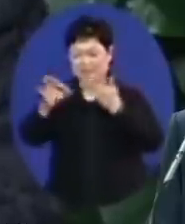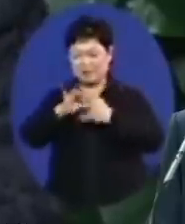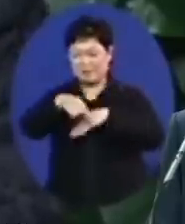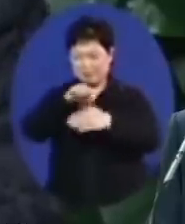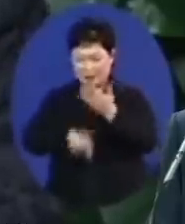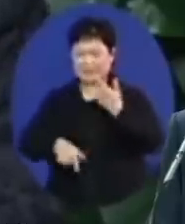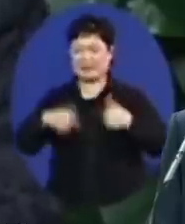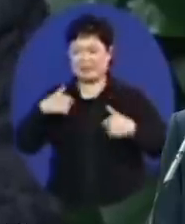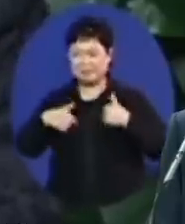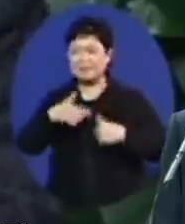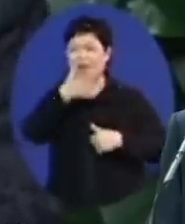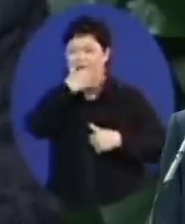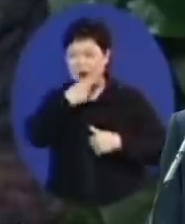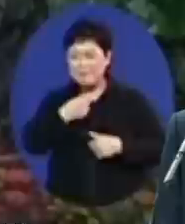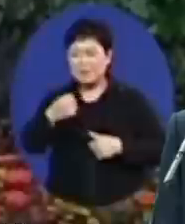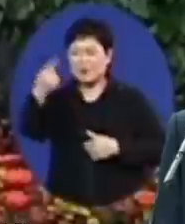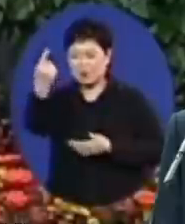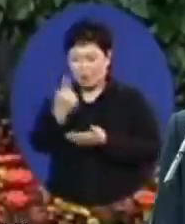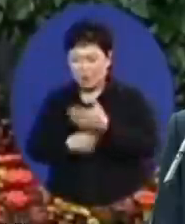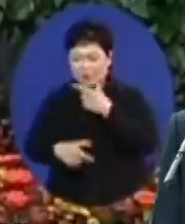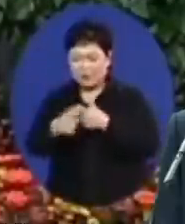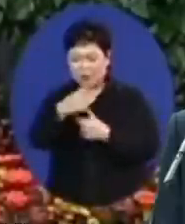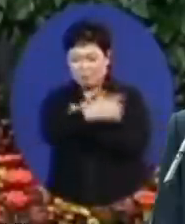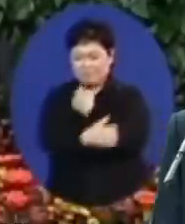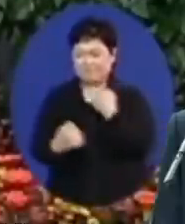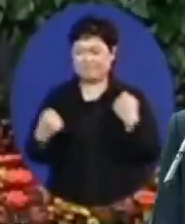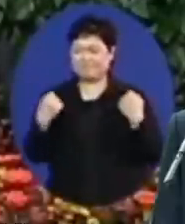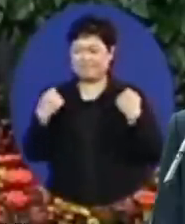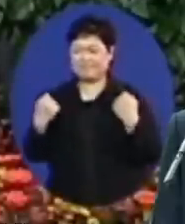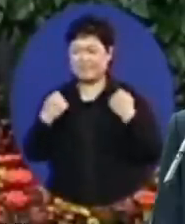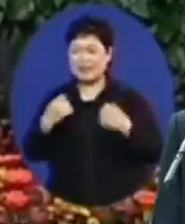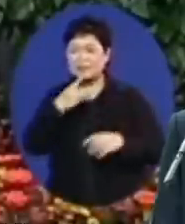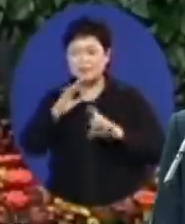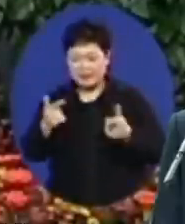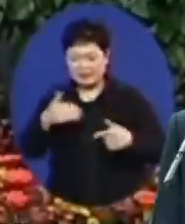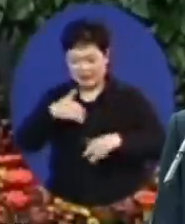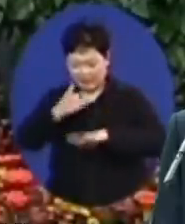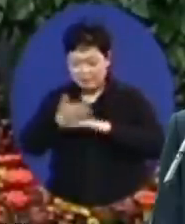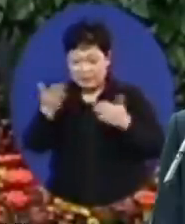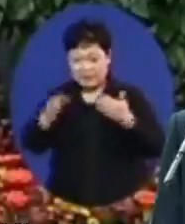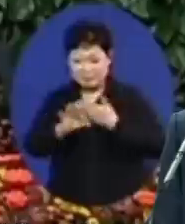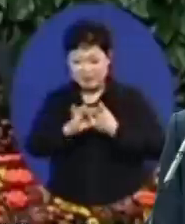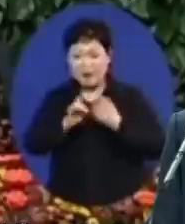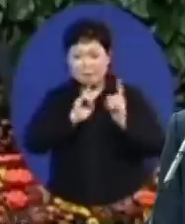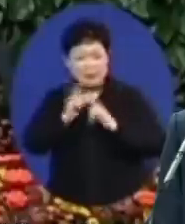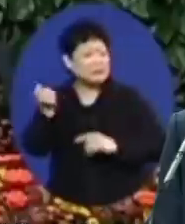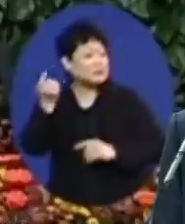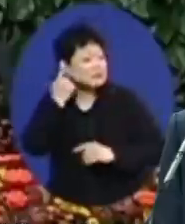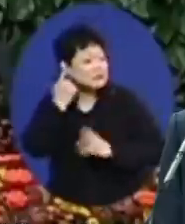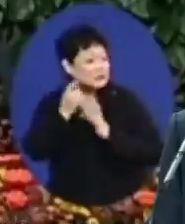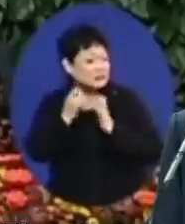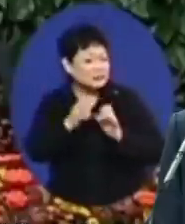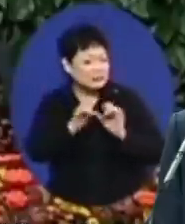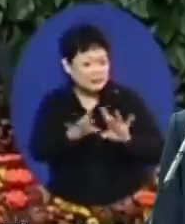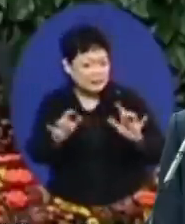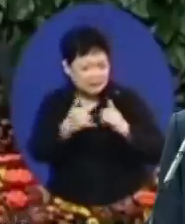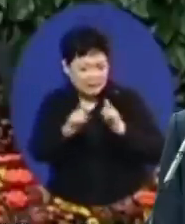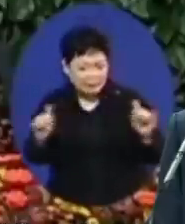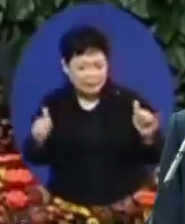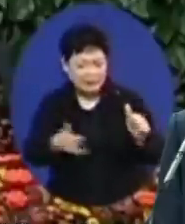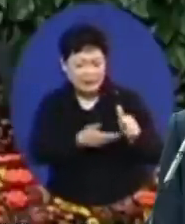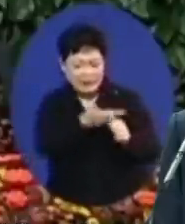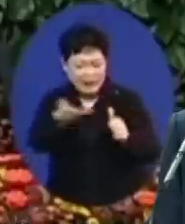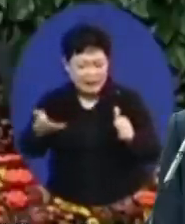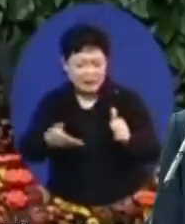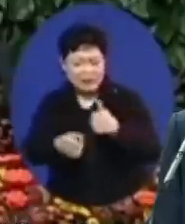기쁨과 행복이 다가오고 우리 몸은 더욱 튼튼해집니다. 뿐만 아니라 내가 감사할 때 그 말을 듣는 주위 사람들에게도 영향을 끼쳐주어